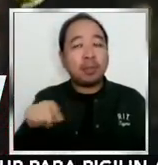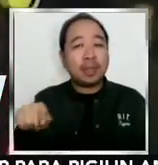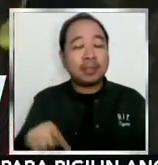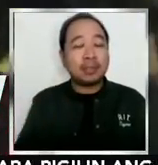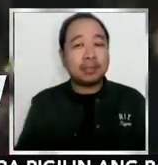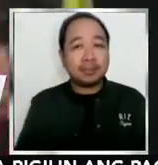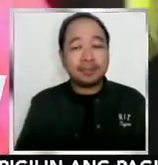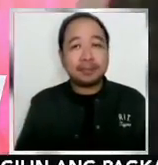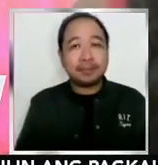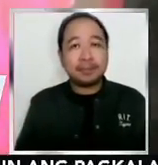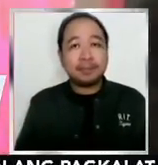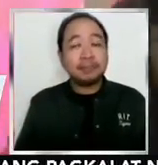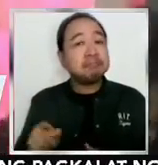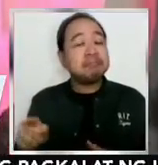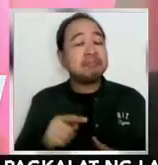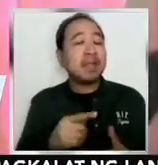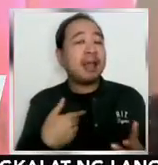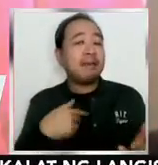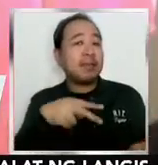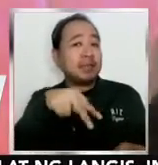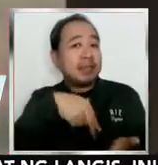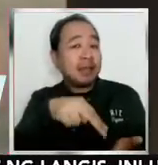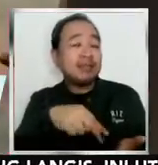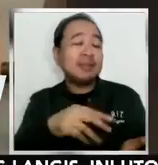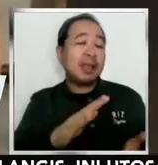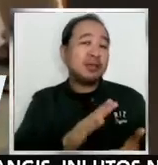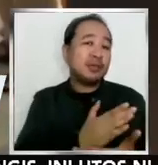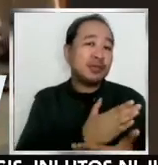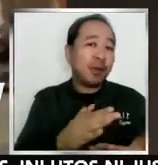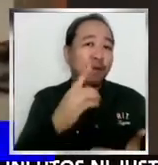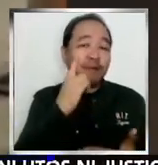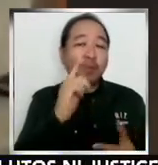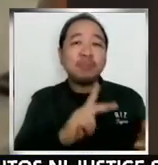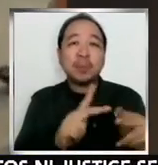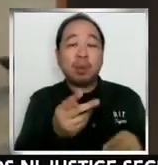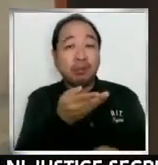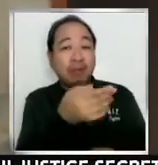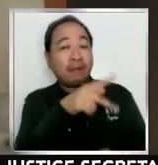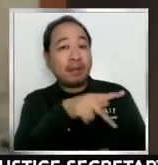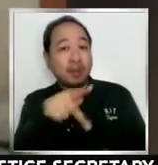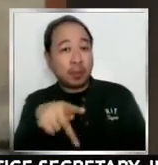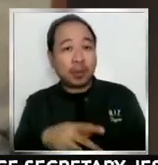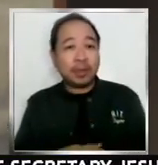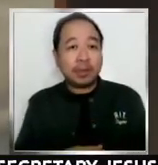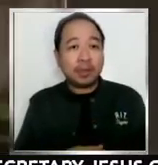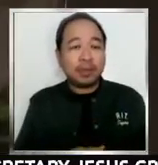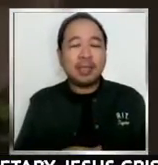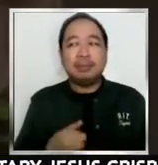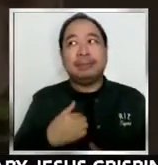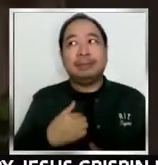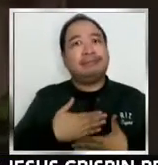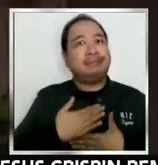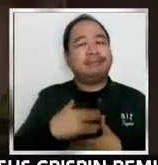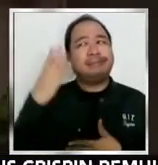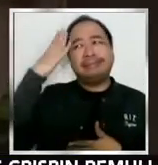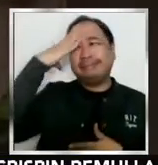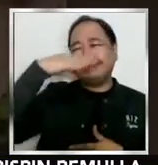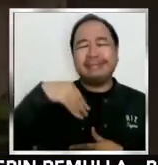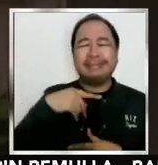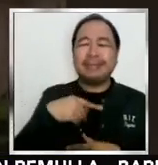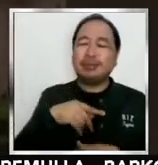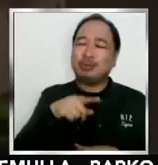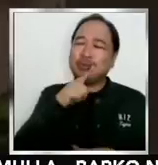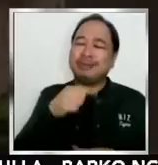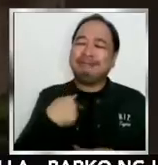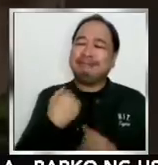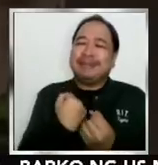Naghandog pa siya ng song and dance number sa mga kabalen. Si Sanya po, kasi ang ganda-ganda niya po. Nakaka-inlove. Nakakatuwa na iba-iba